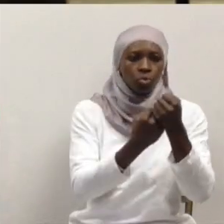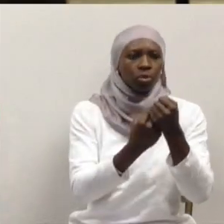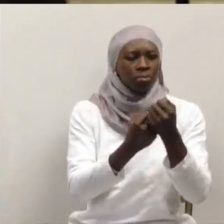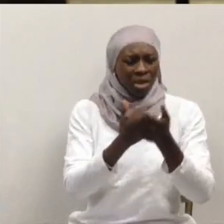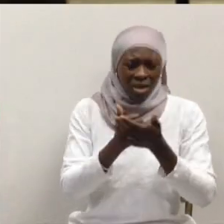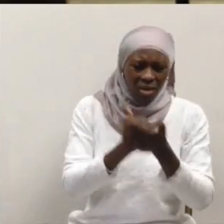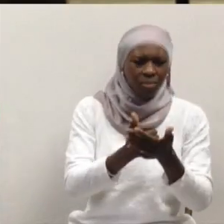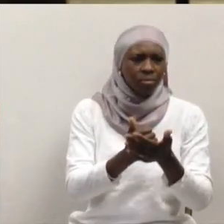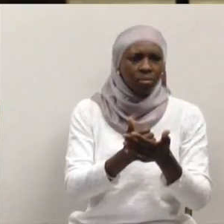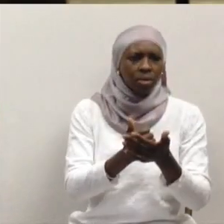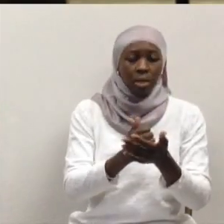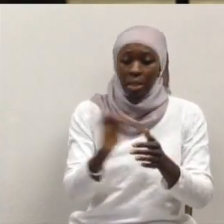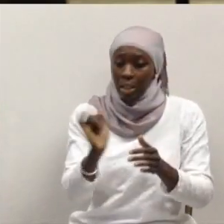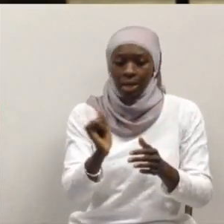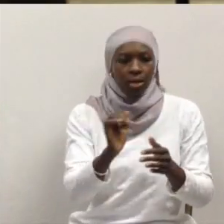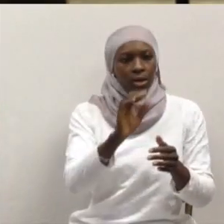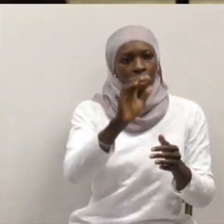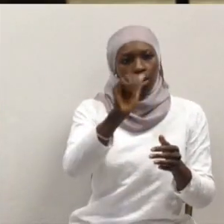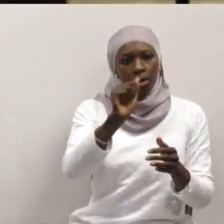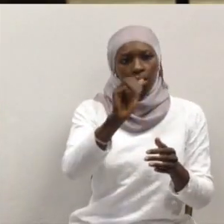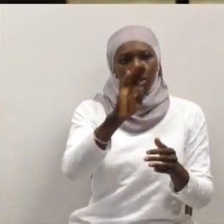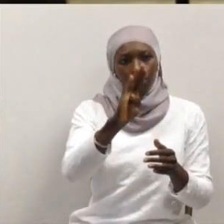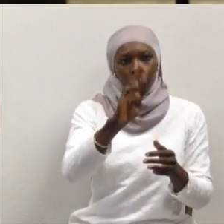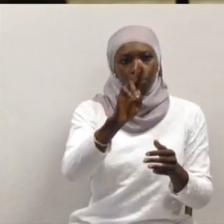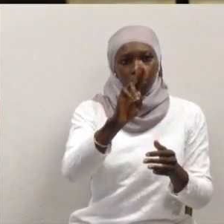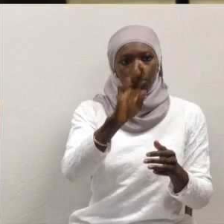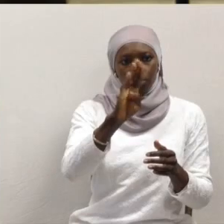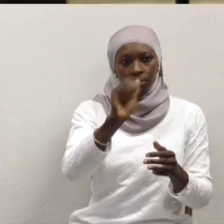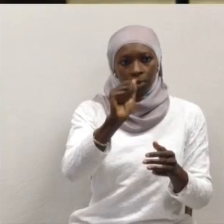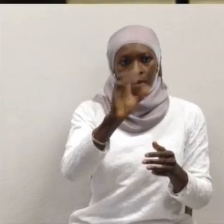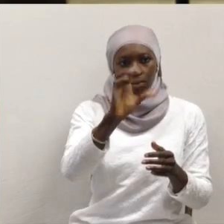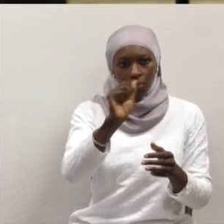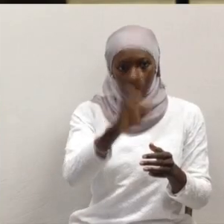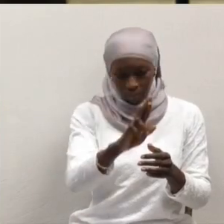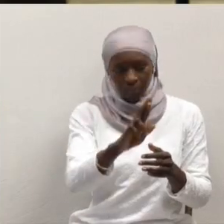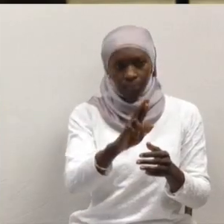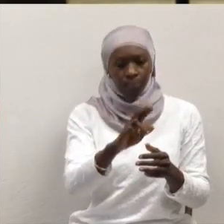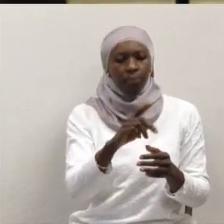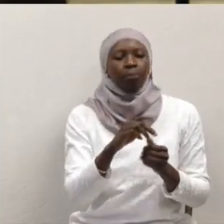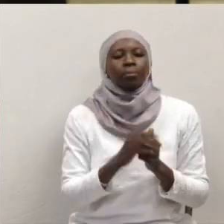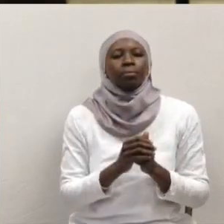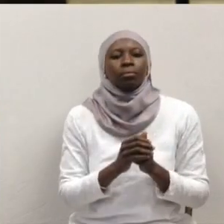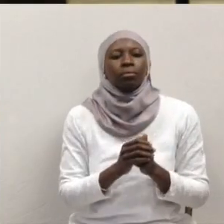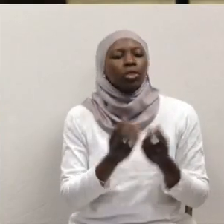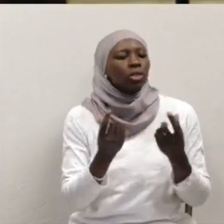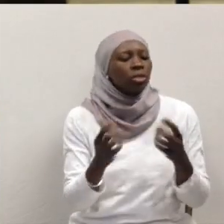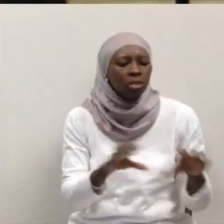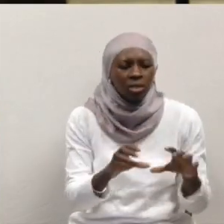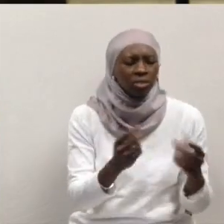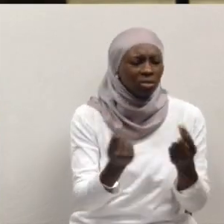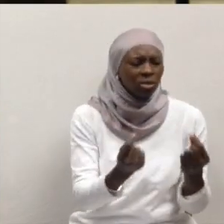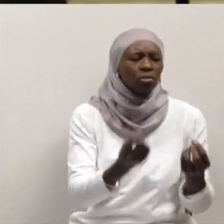رضي الله عنه وارضاه. So the discussion goes, and the Prophet ﷺ tells Umar, Umar, I am the messenger of